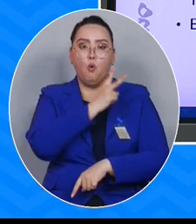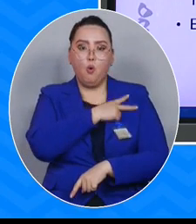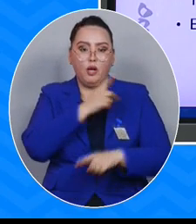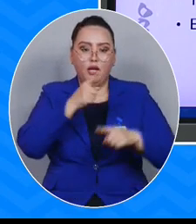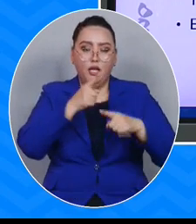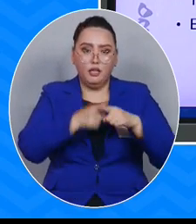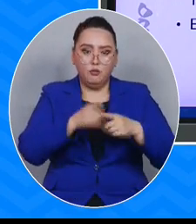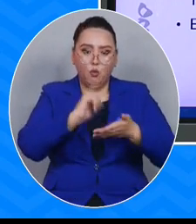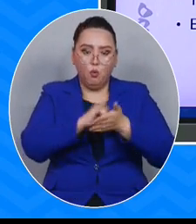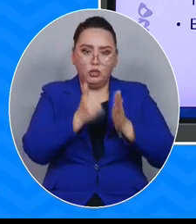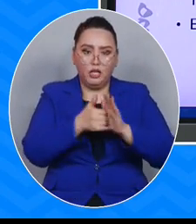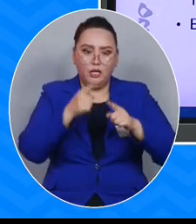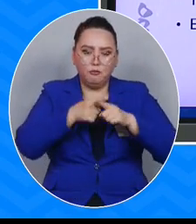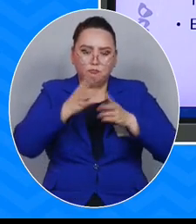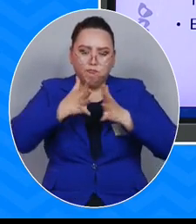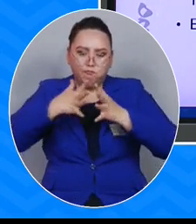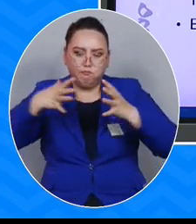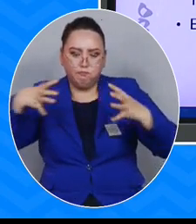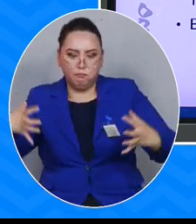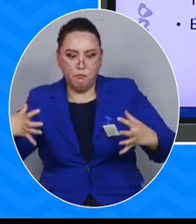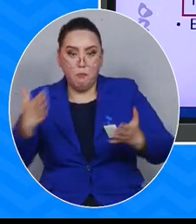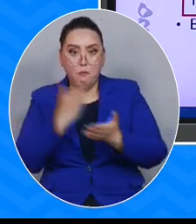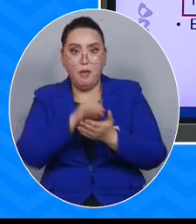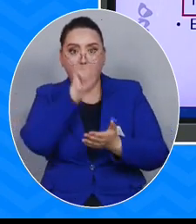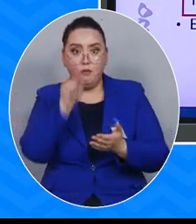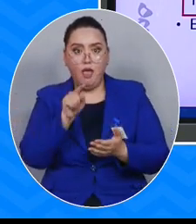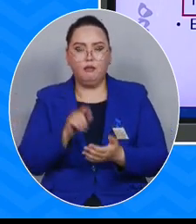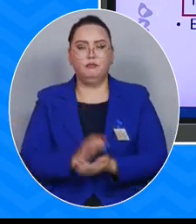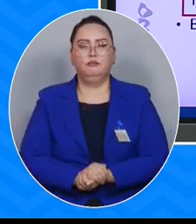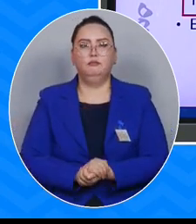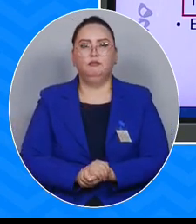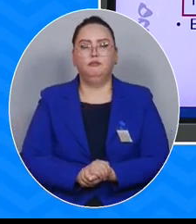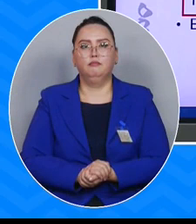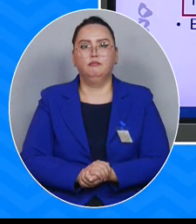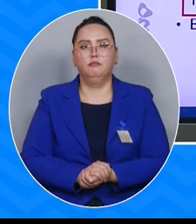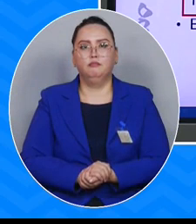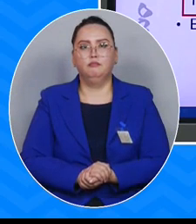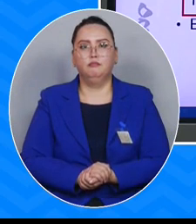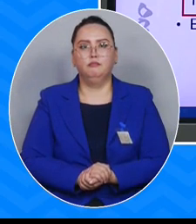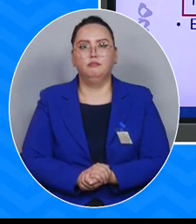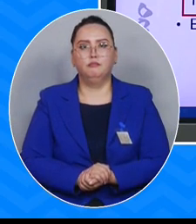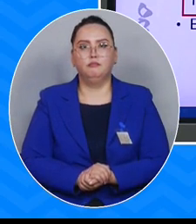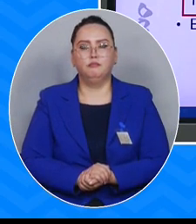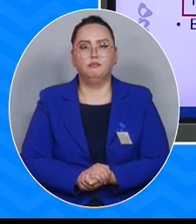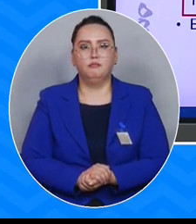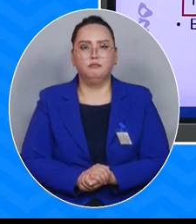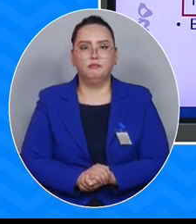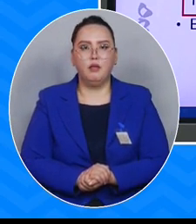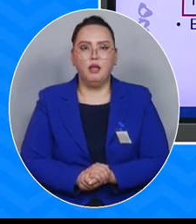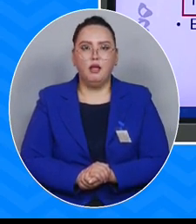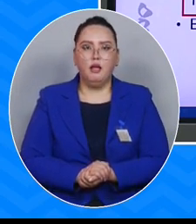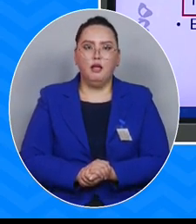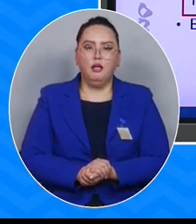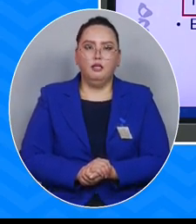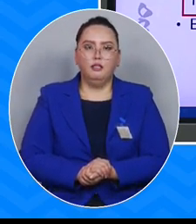байныэ гэсэн эм харуултөөдээн. Заадхэр энэ харуултөөдөөз хамгүйн голон мэдээл хорондэйн шалкаан үрэг тодруулаг гаса харуултөөл жүйн